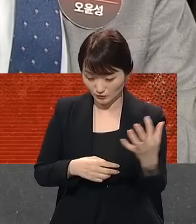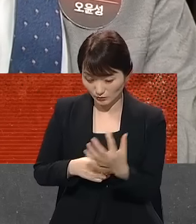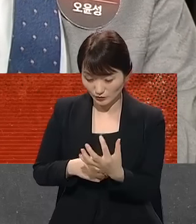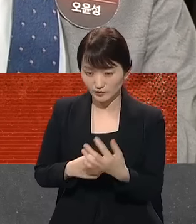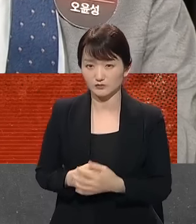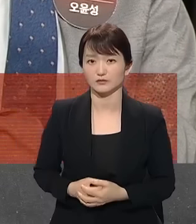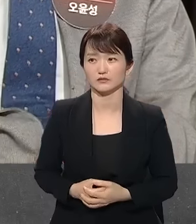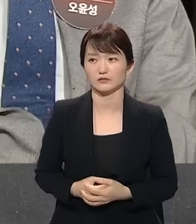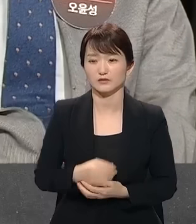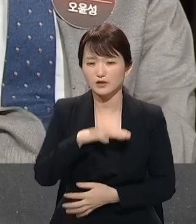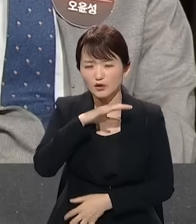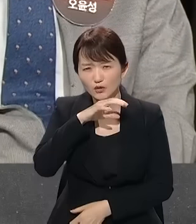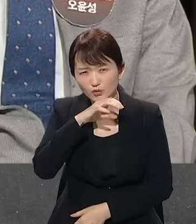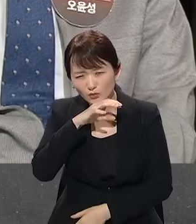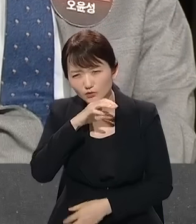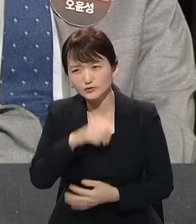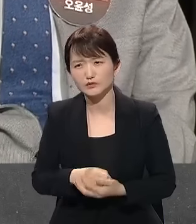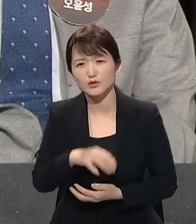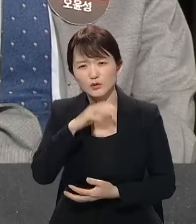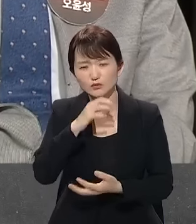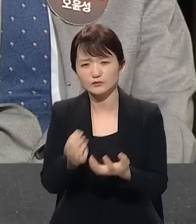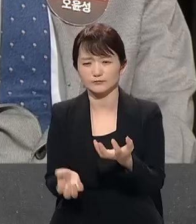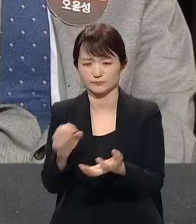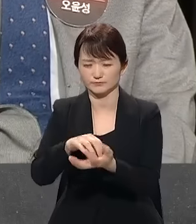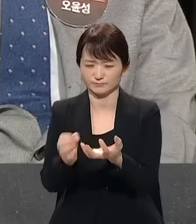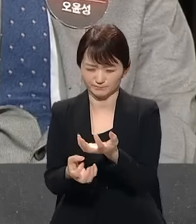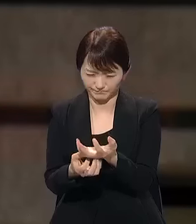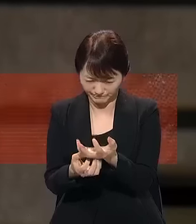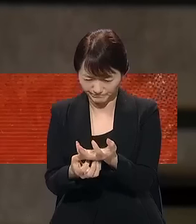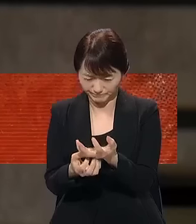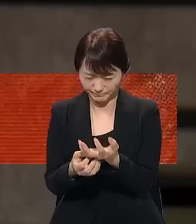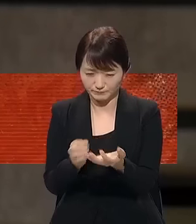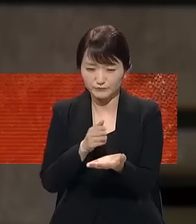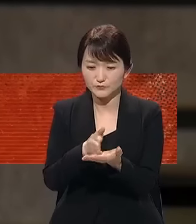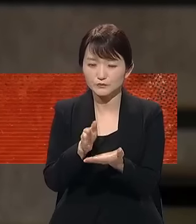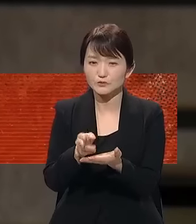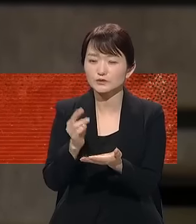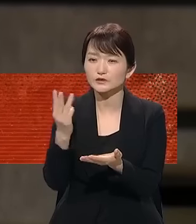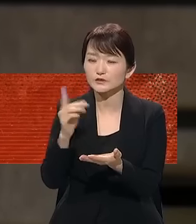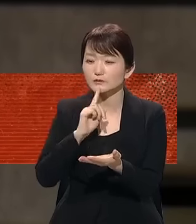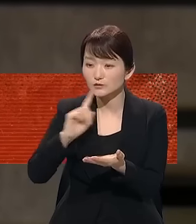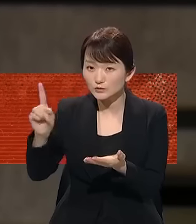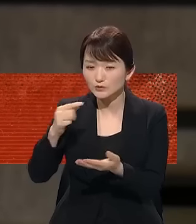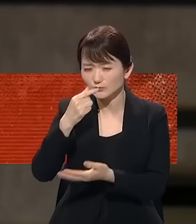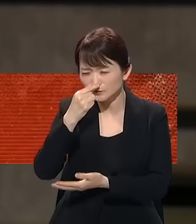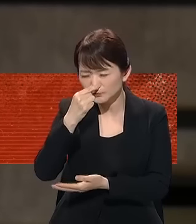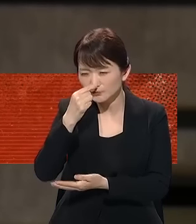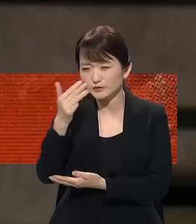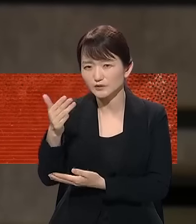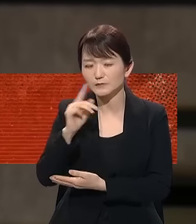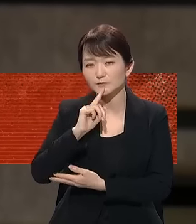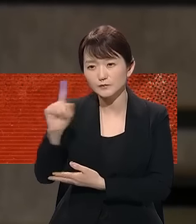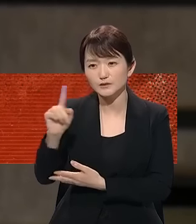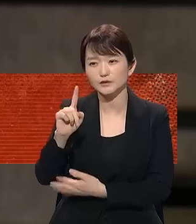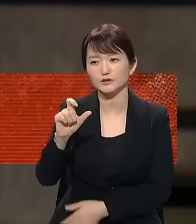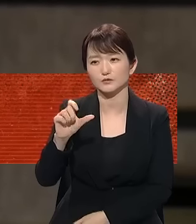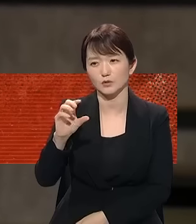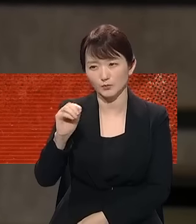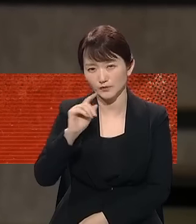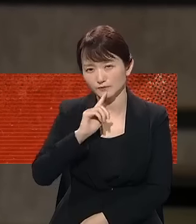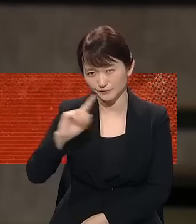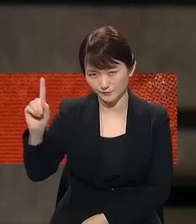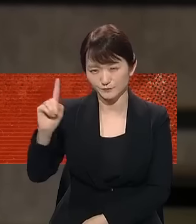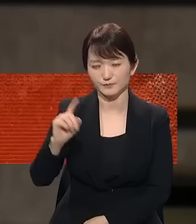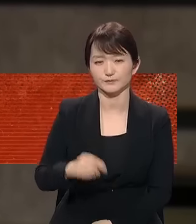산오징어, 오징어 통김 이런 것들을 포함해서 메뉴 3개 그리고 소주 8병 총 15만 원어치를 주문을